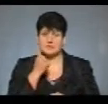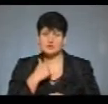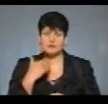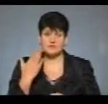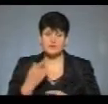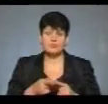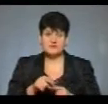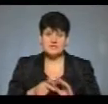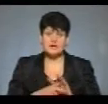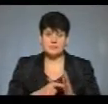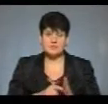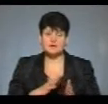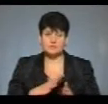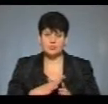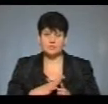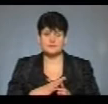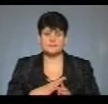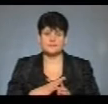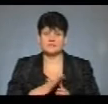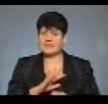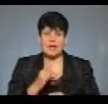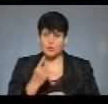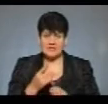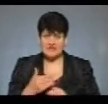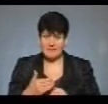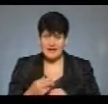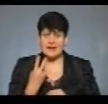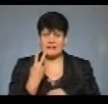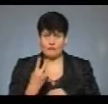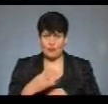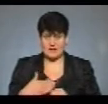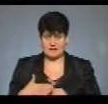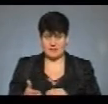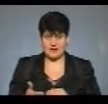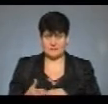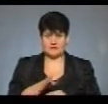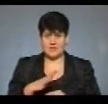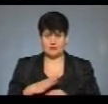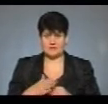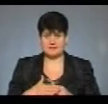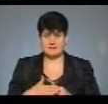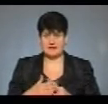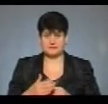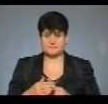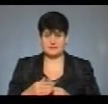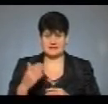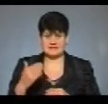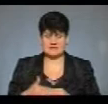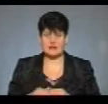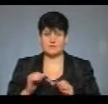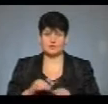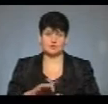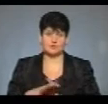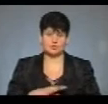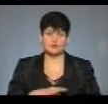в цій кабіні було не одні двері, а було двоє дверей, і вона була не біля стіни. Так? Тобто можна було так само в якійсь